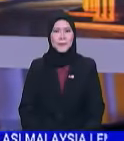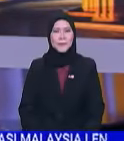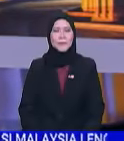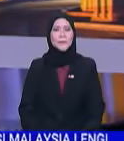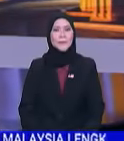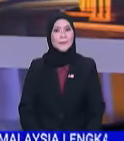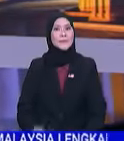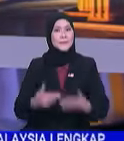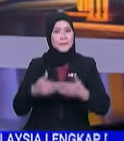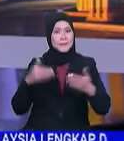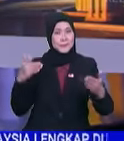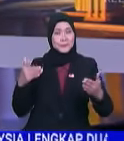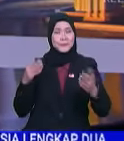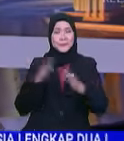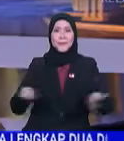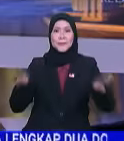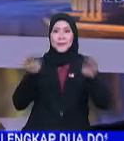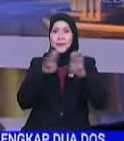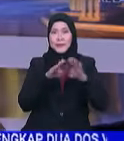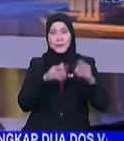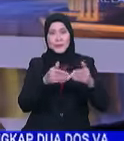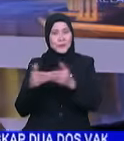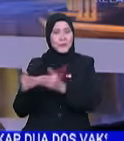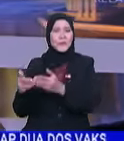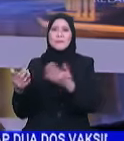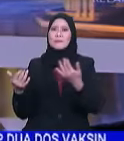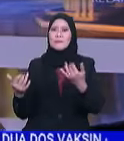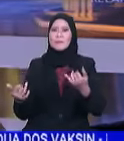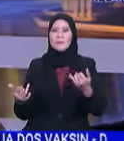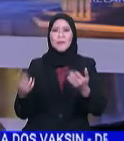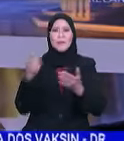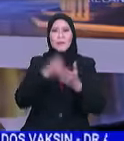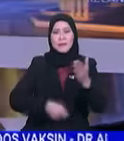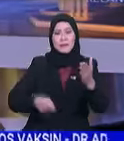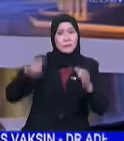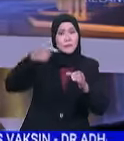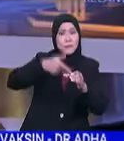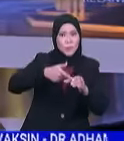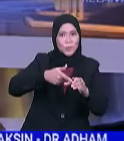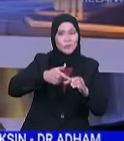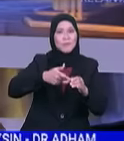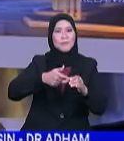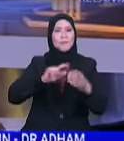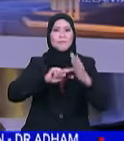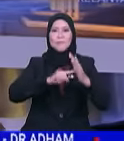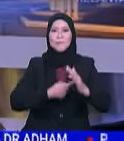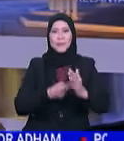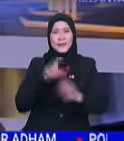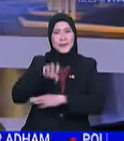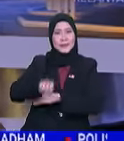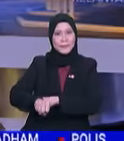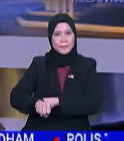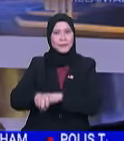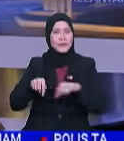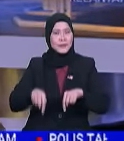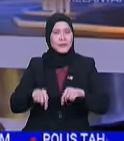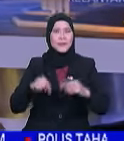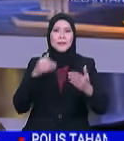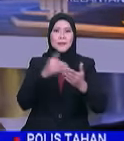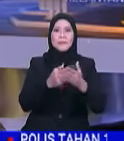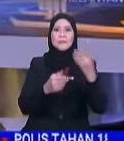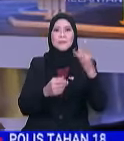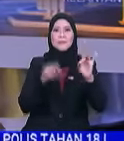Baik, sebelum kita ke berita seterusnya, kita ikuti terlebih dahulu harga runcit petrol dan diesel berkuat kuasa tengah malam ini hingga